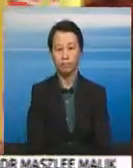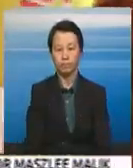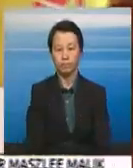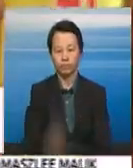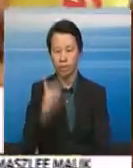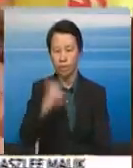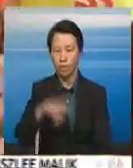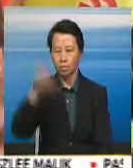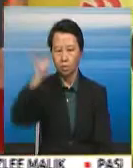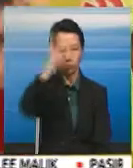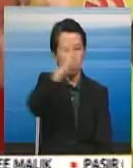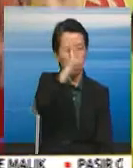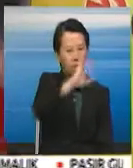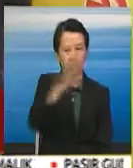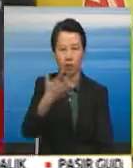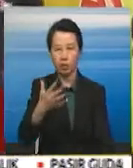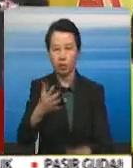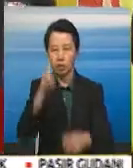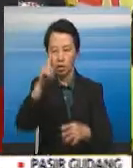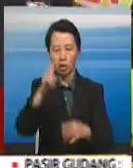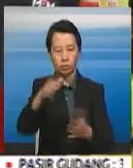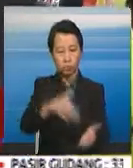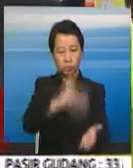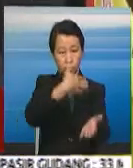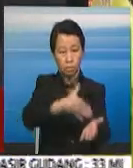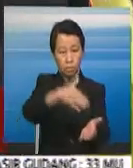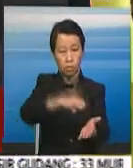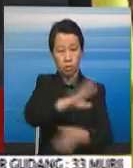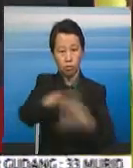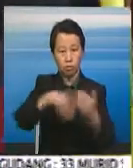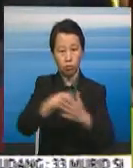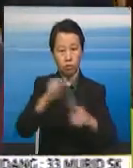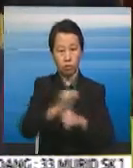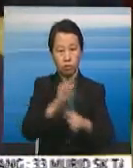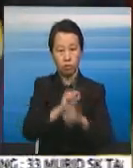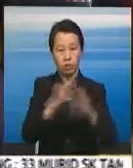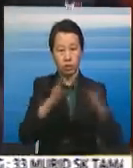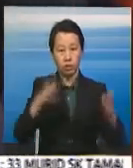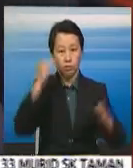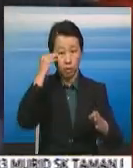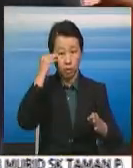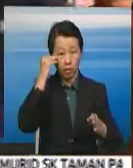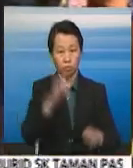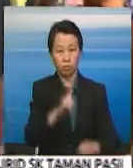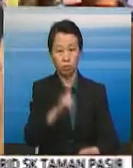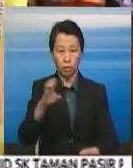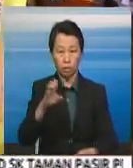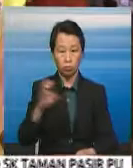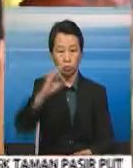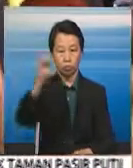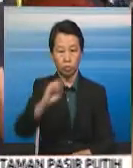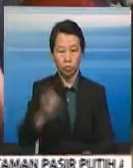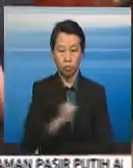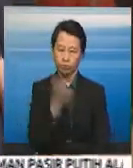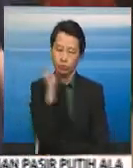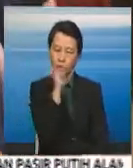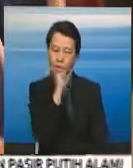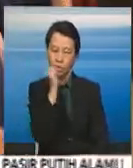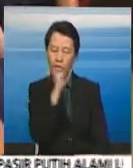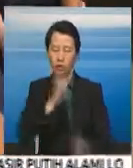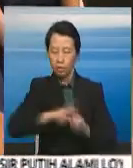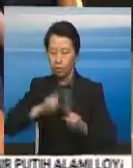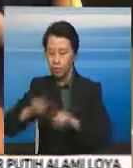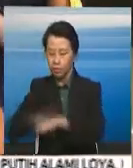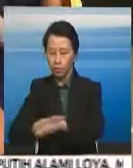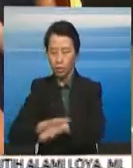tercari-cari untuk sesuatu naskah lagu yang semuanya penggunaan bahasa Malaysia secara 100%, dinyanyikan secara berbilang